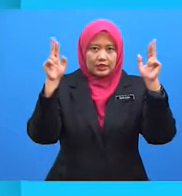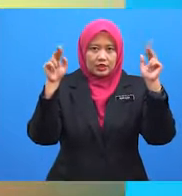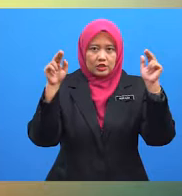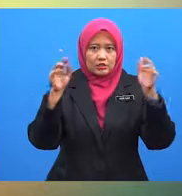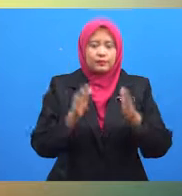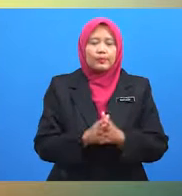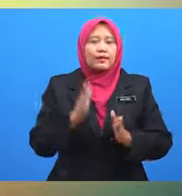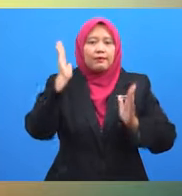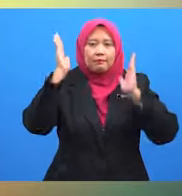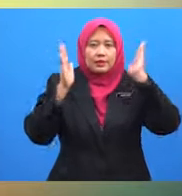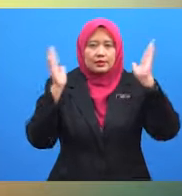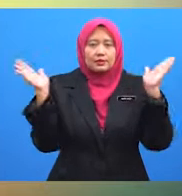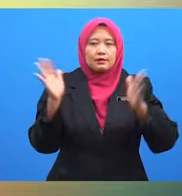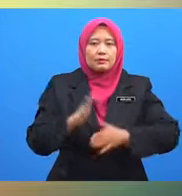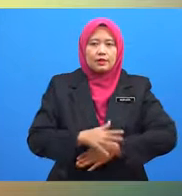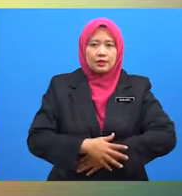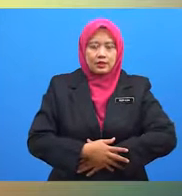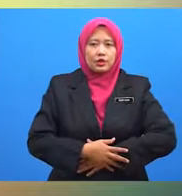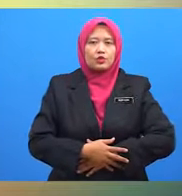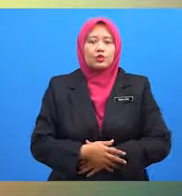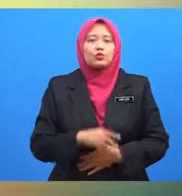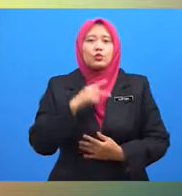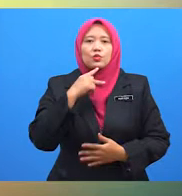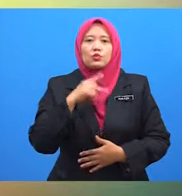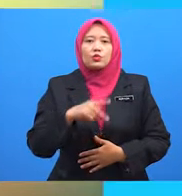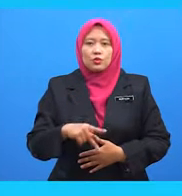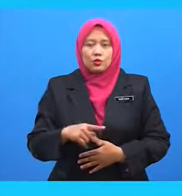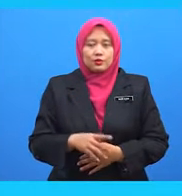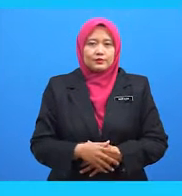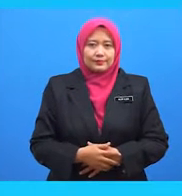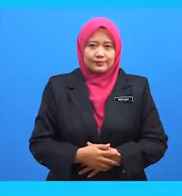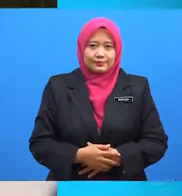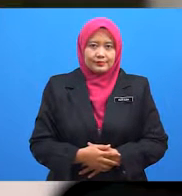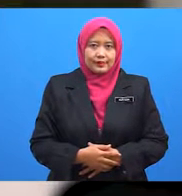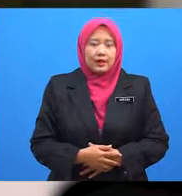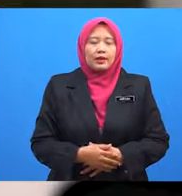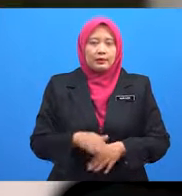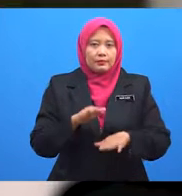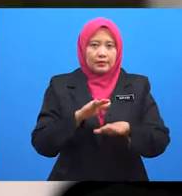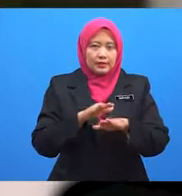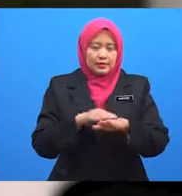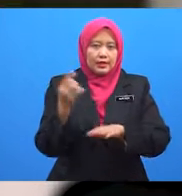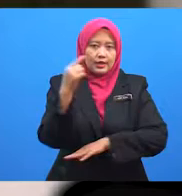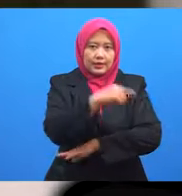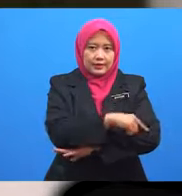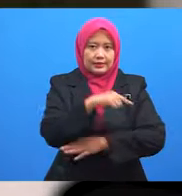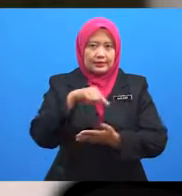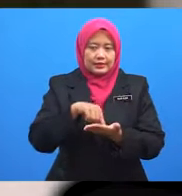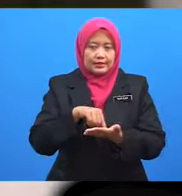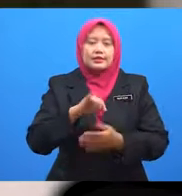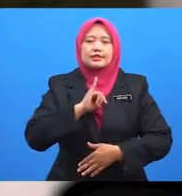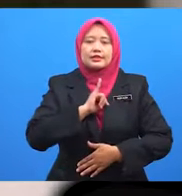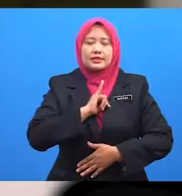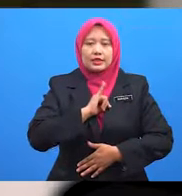ialah Bahasa Melayu Kuno. Baiklah, pada hari ini cikgu akan